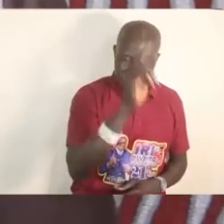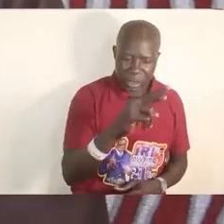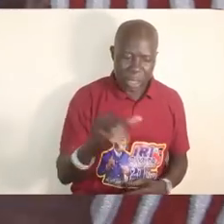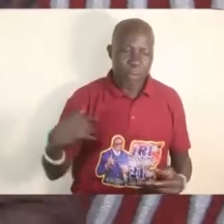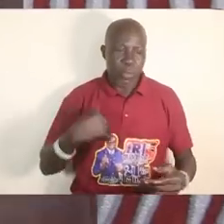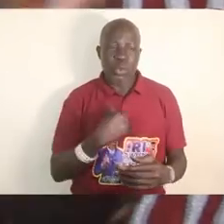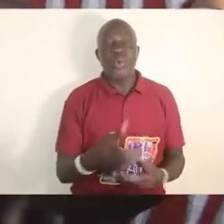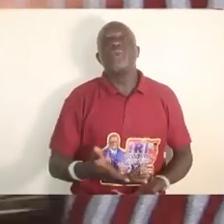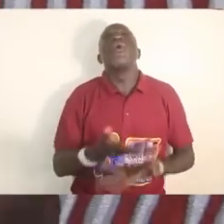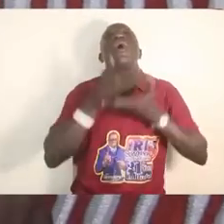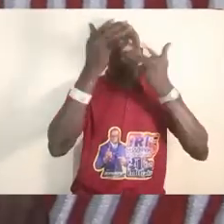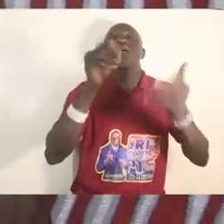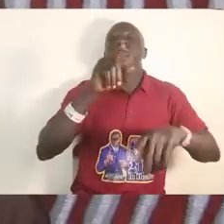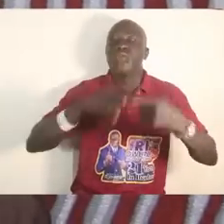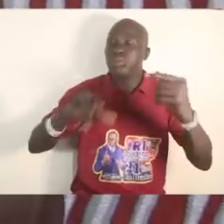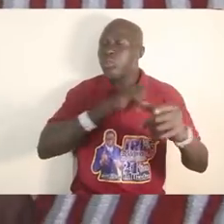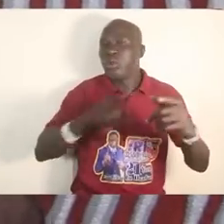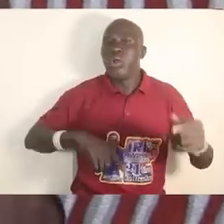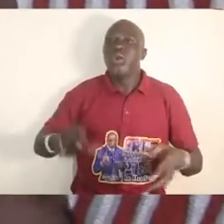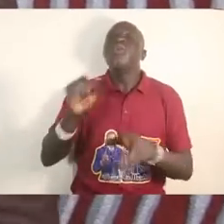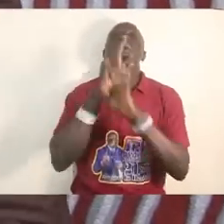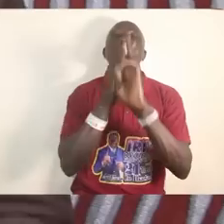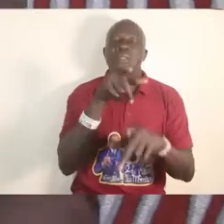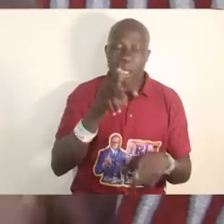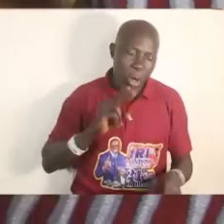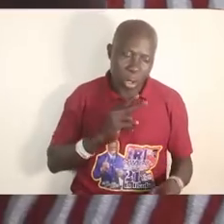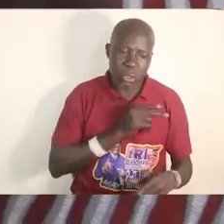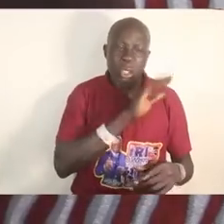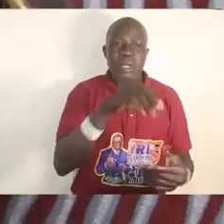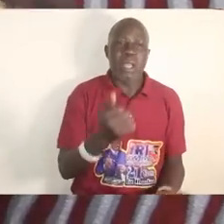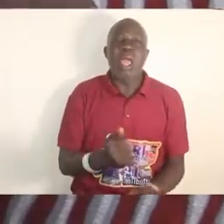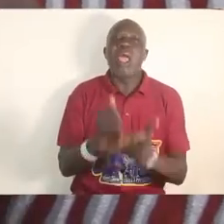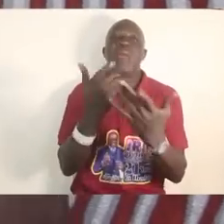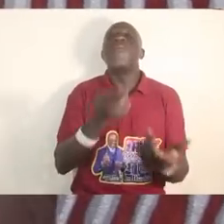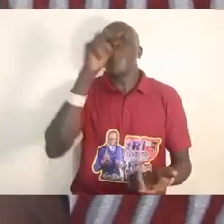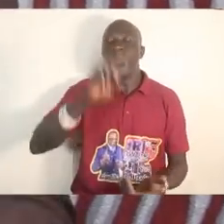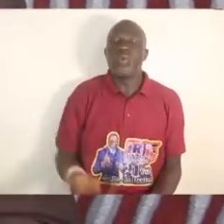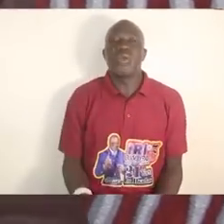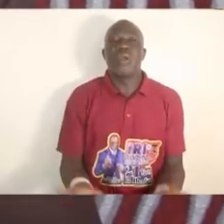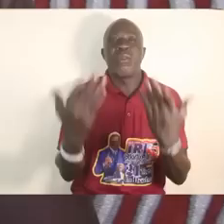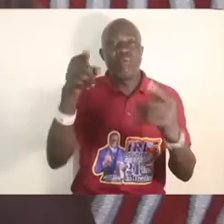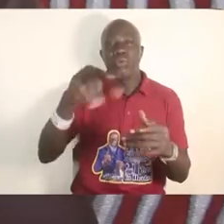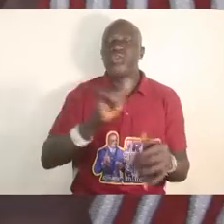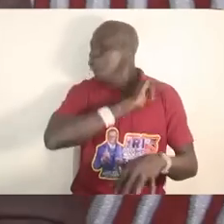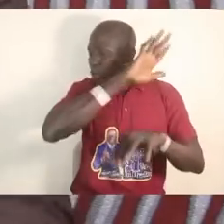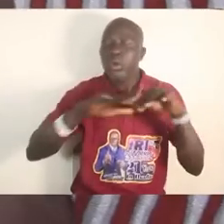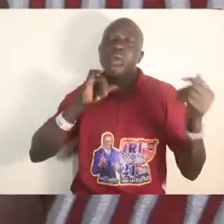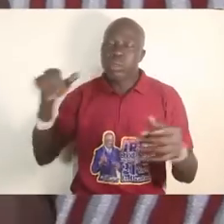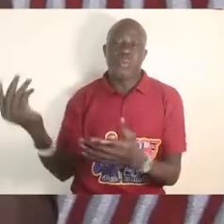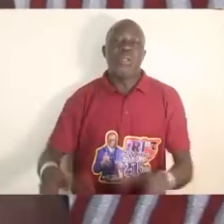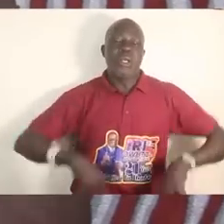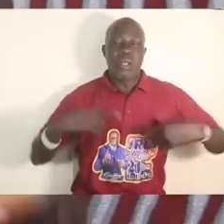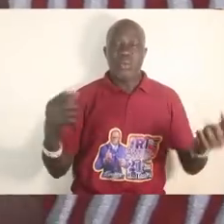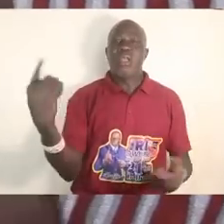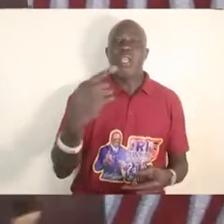sir. A fẹ́ kí gbogbo Olúwa. We want to cry out to the Lord. Ó dẹ̀ máa dá olówó. And we are sad. Ìrànlọ́wọ́ gbọ́dọ̀ dìde fún ọ. Help must rise for you. O lè dá ayé ìgbé. You can't